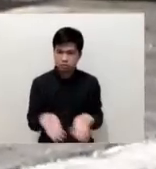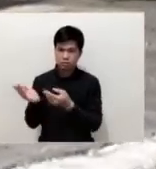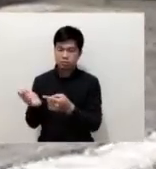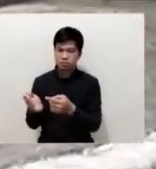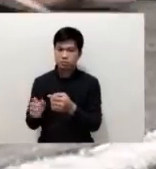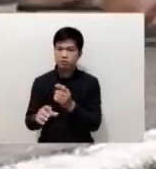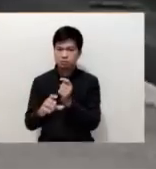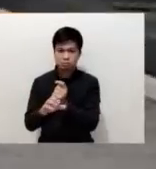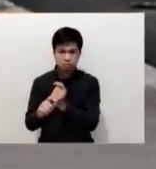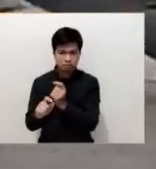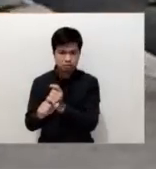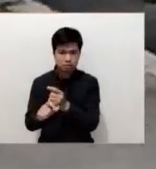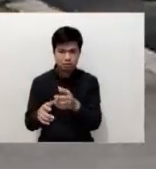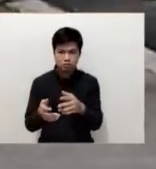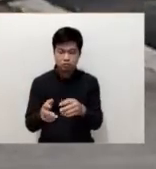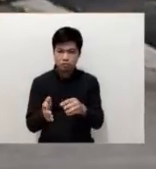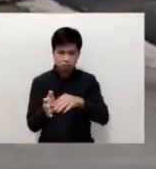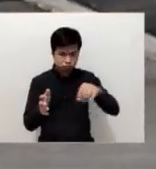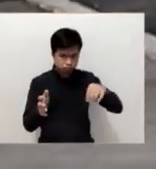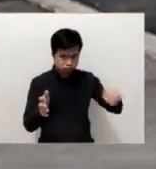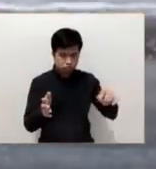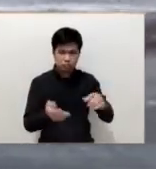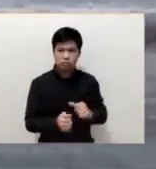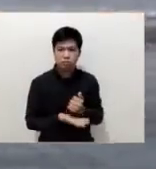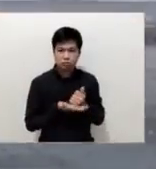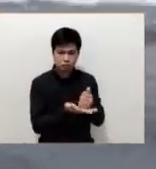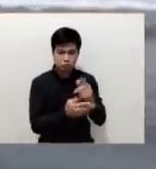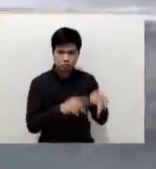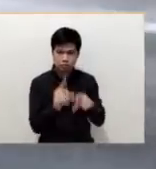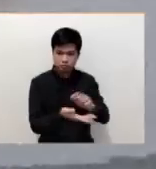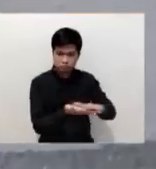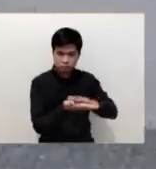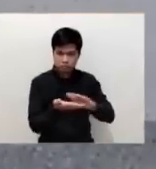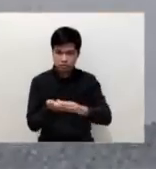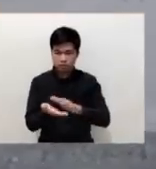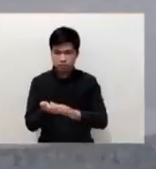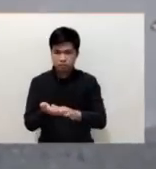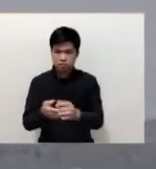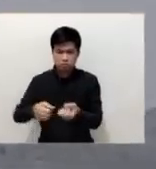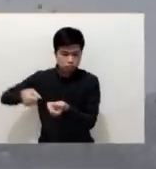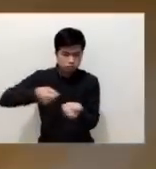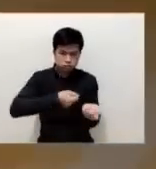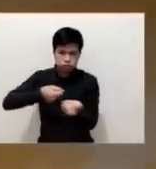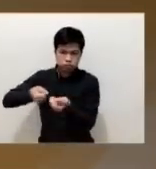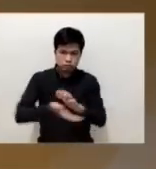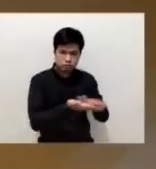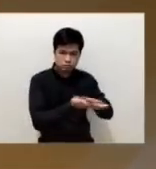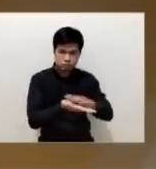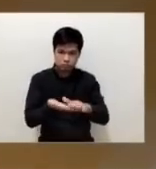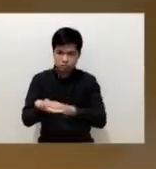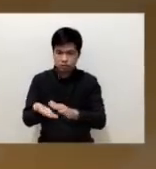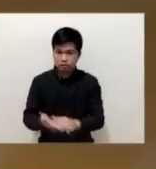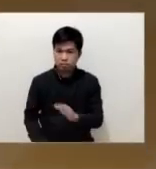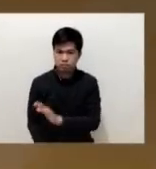nagkalat na buhangin. Tumulong sa clearing operation sa mga residente. Binomba rin ng fire truck ang kalsada upang malinis ito. Nagbabalita